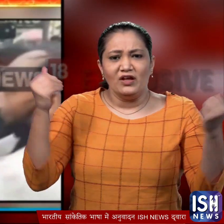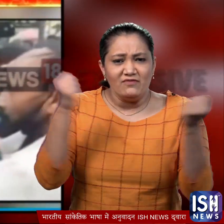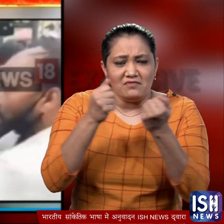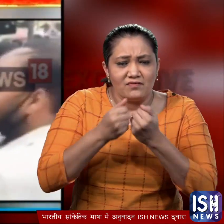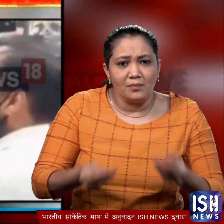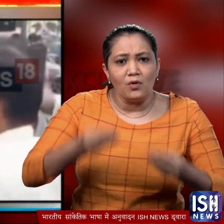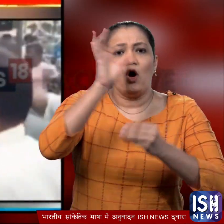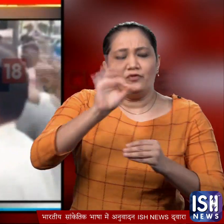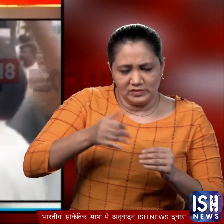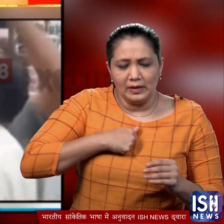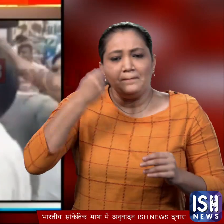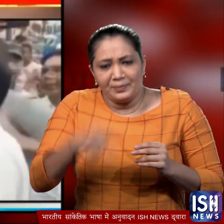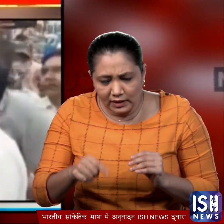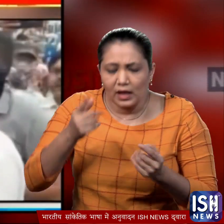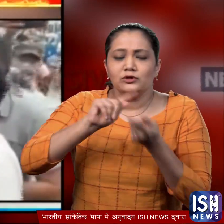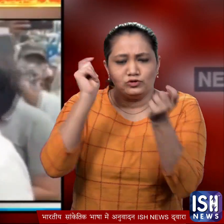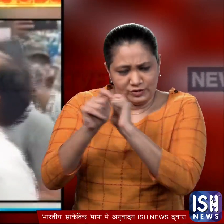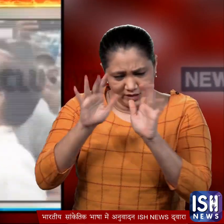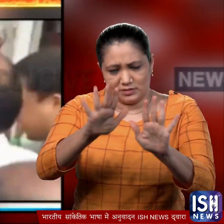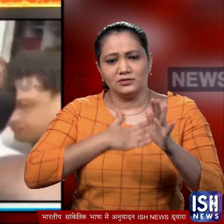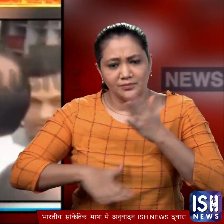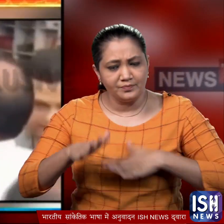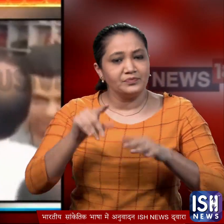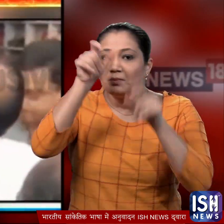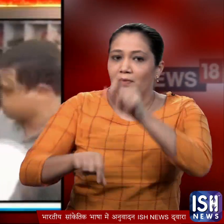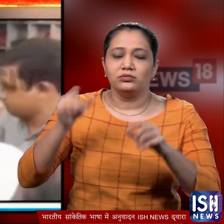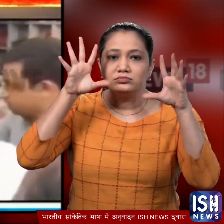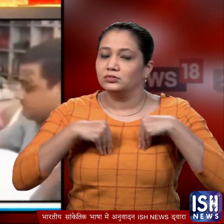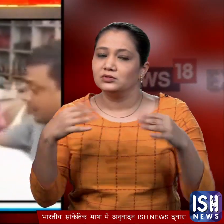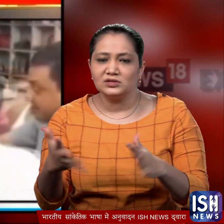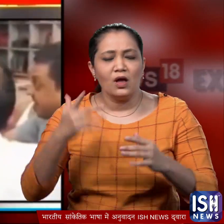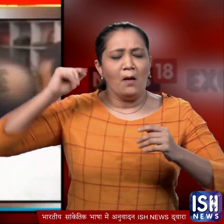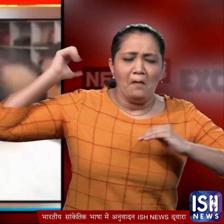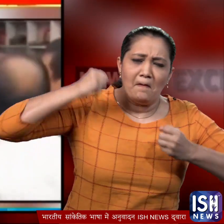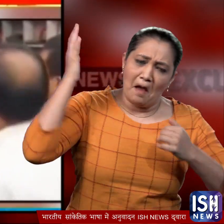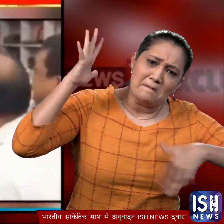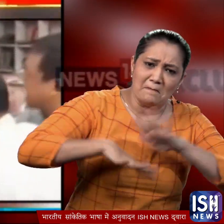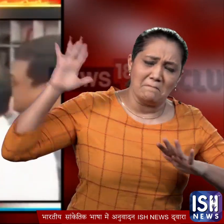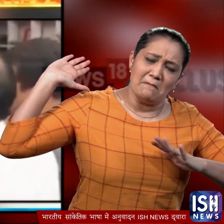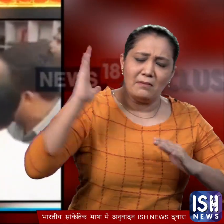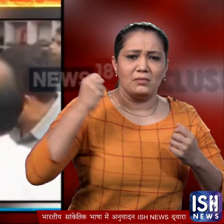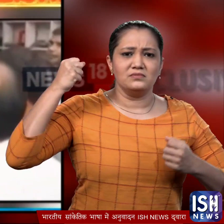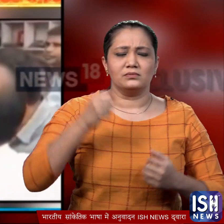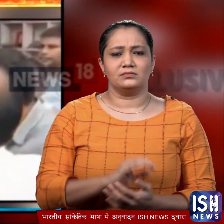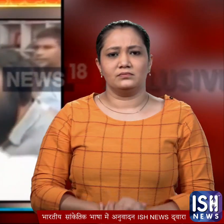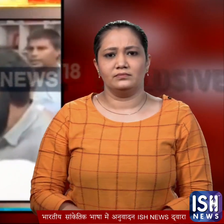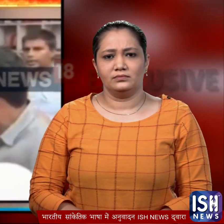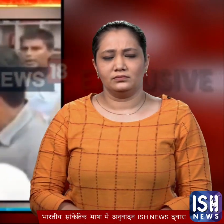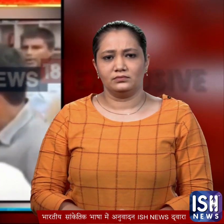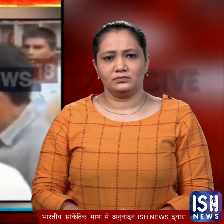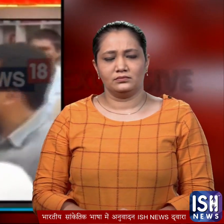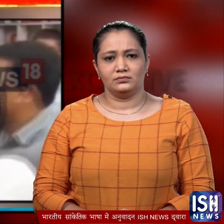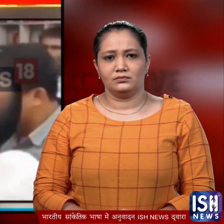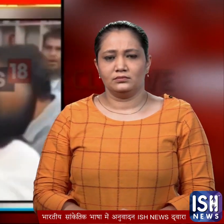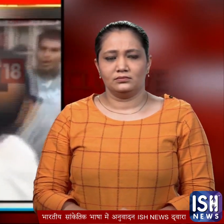बवाल बढ़ा तो अधिकारी ने गलतियों को सुधारने का भरोसा भी दिया, लेकिन वो लोग नहीं माने और उन्हें मारने तक की धमकी दे डाली।